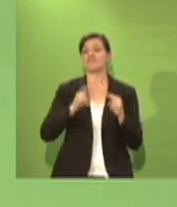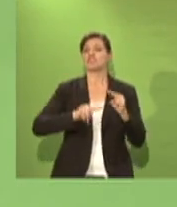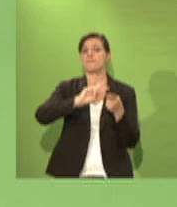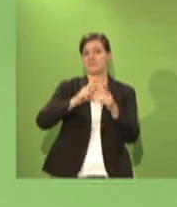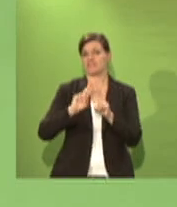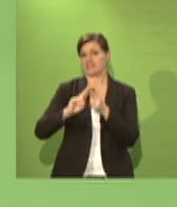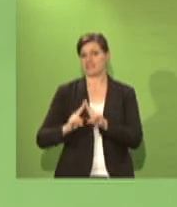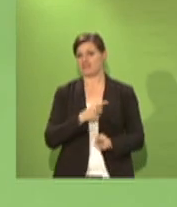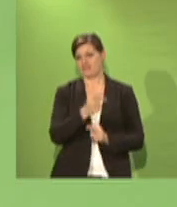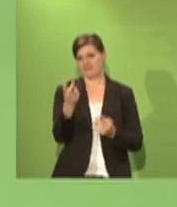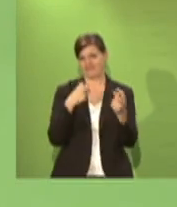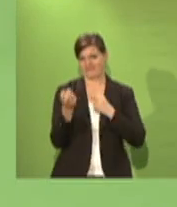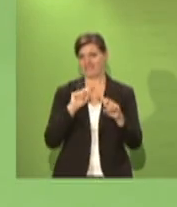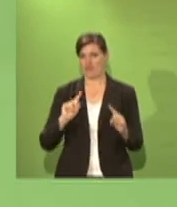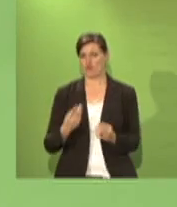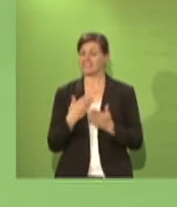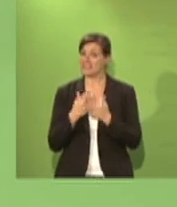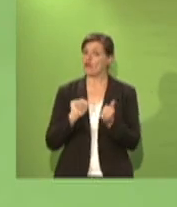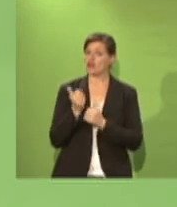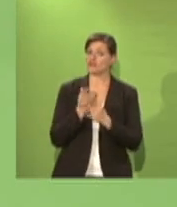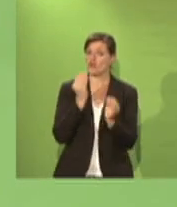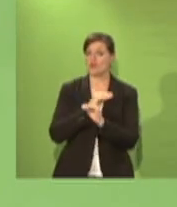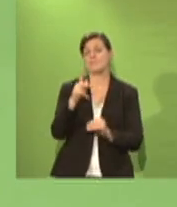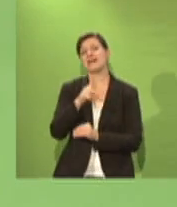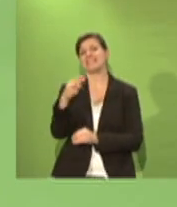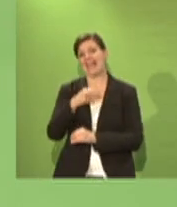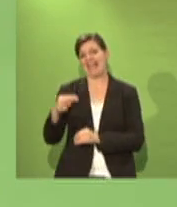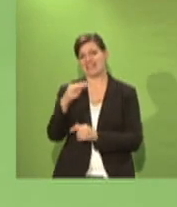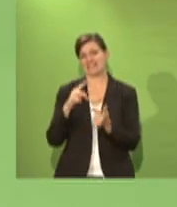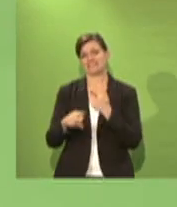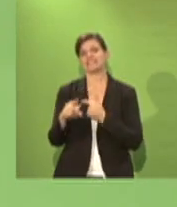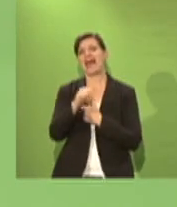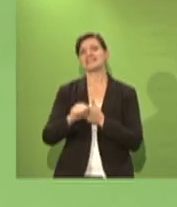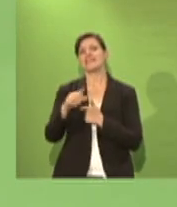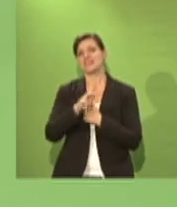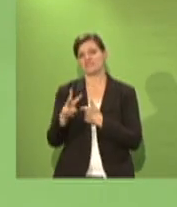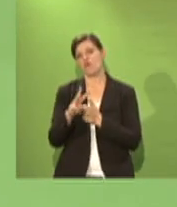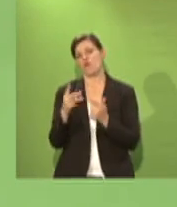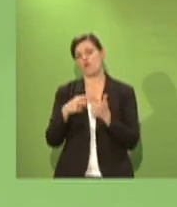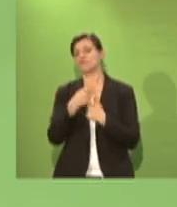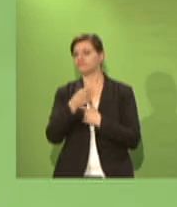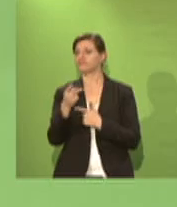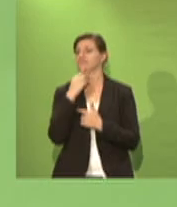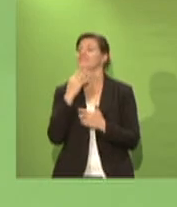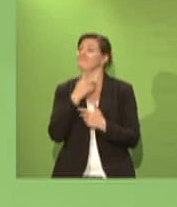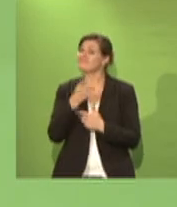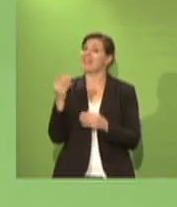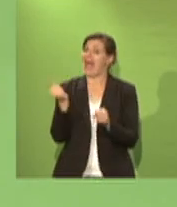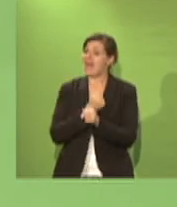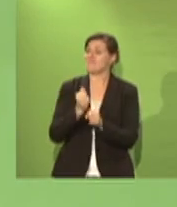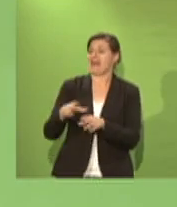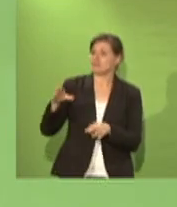machen. Ich danke deswegen im Vorfeld schon mal Patrick Hennings und Antje Westhus für ihre konstruktive und auch kritische Begleitung